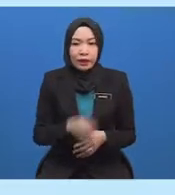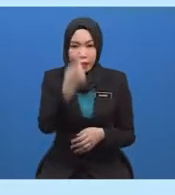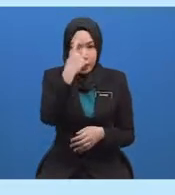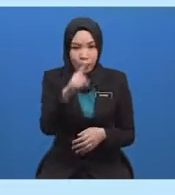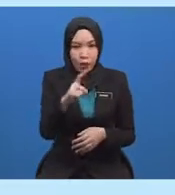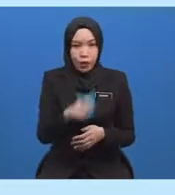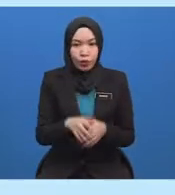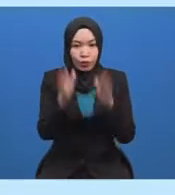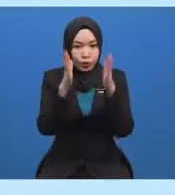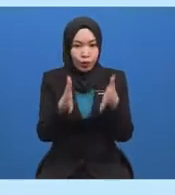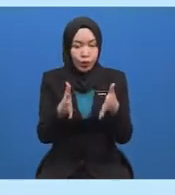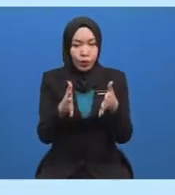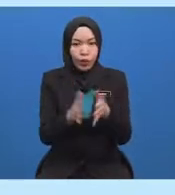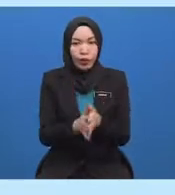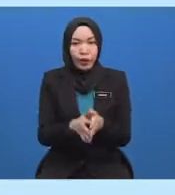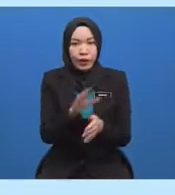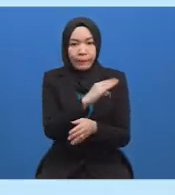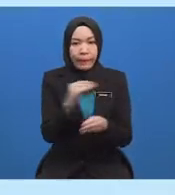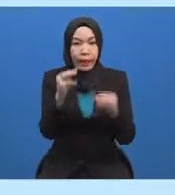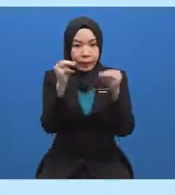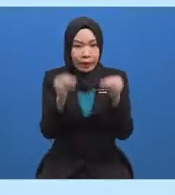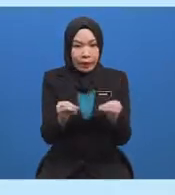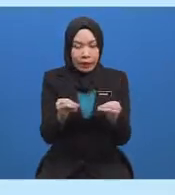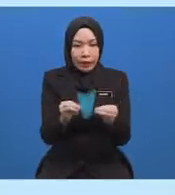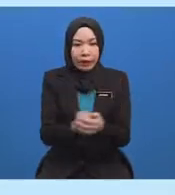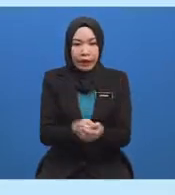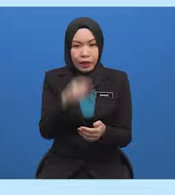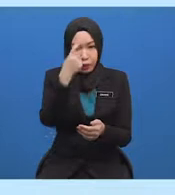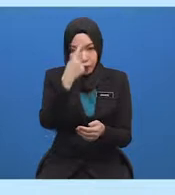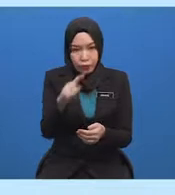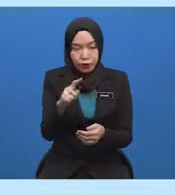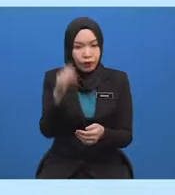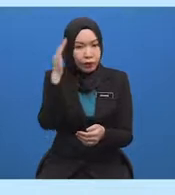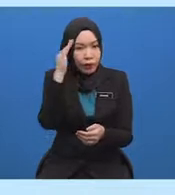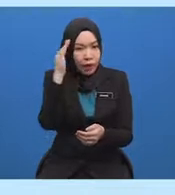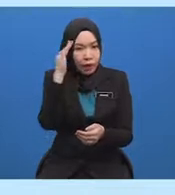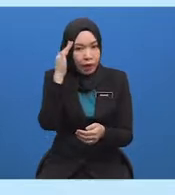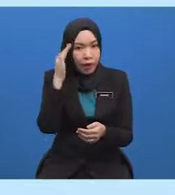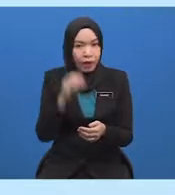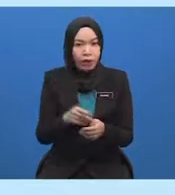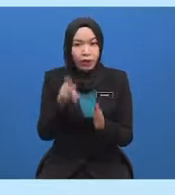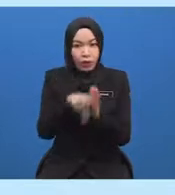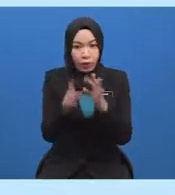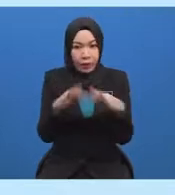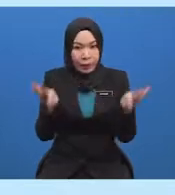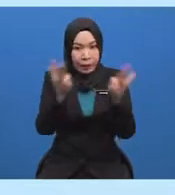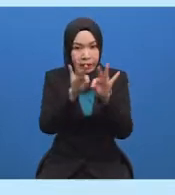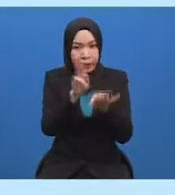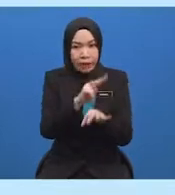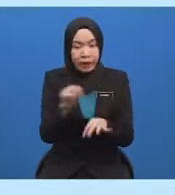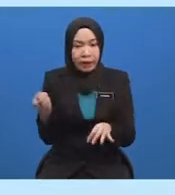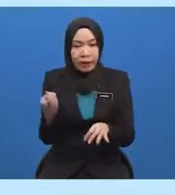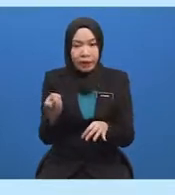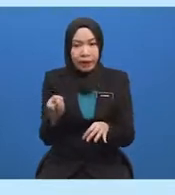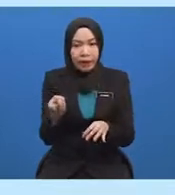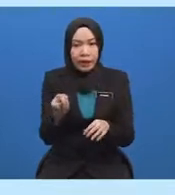mampu menyadarkan masyarakat tentang kepentingan menguruskan cerun untuk